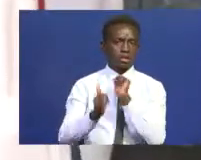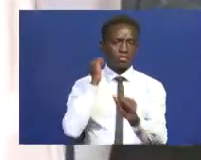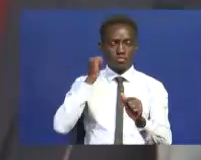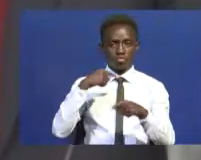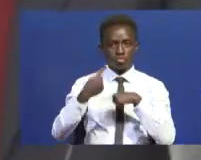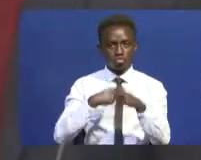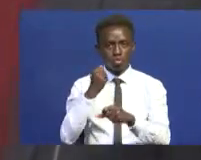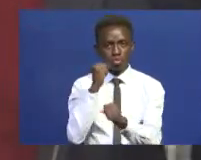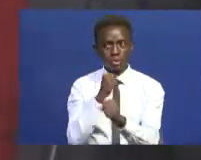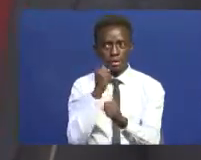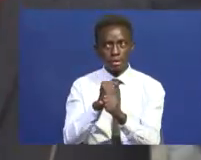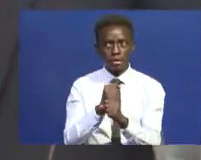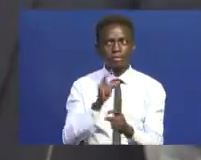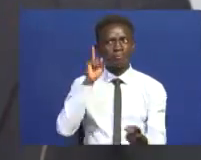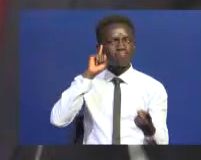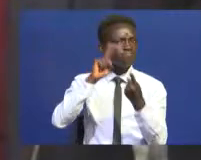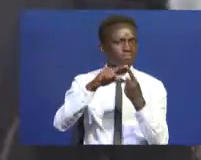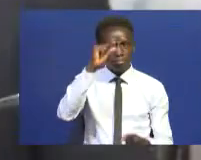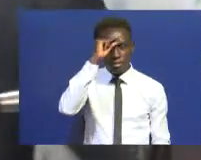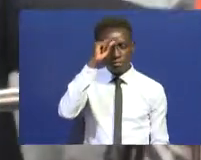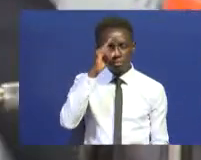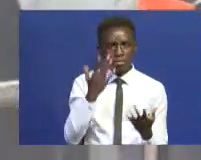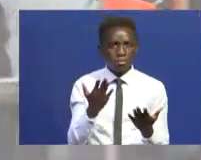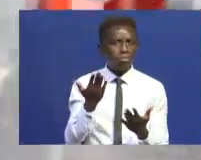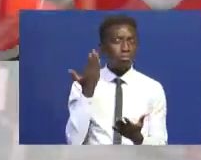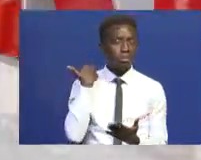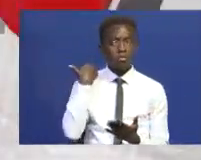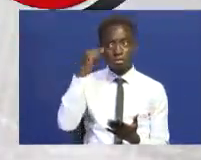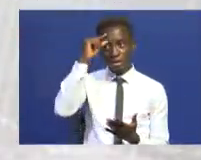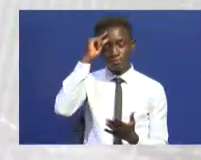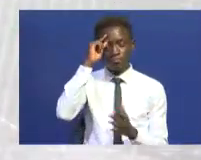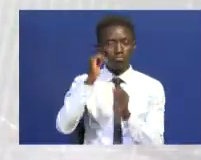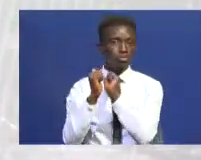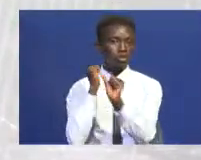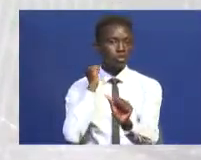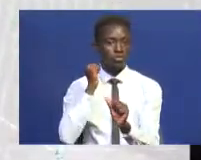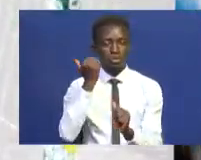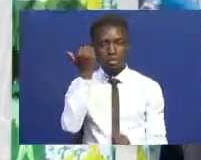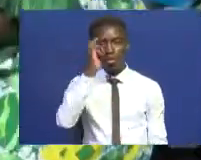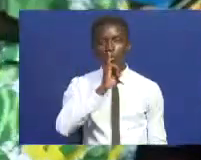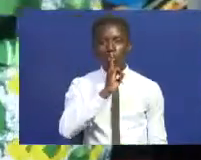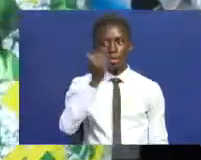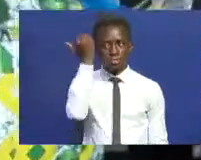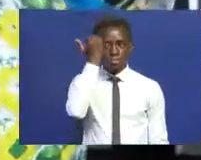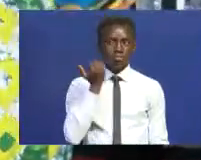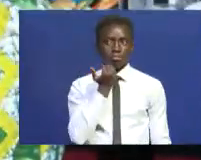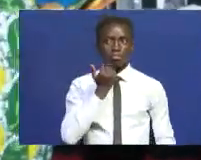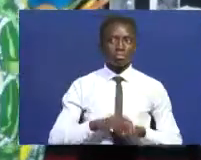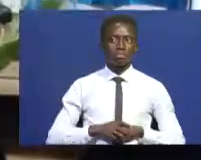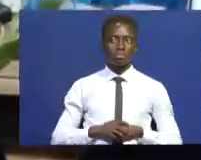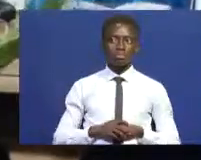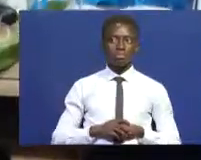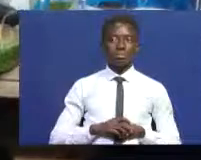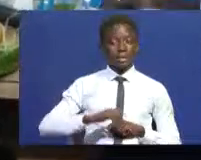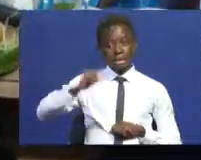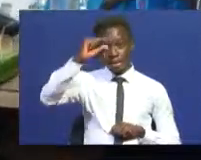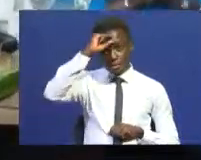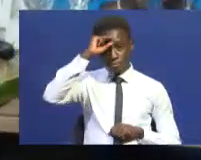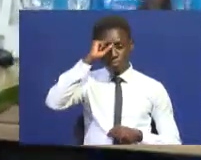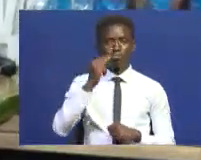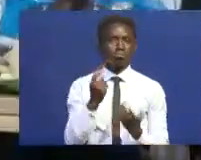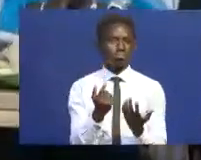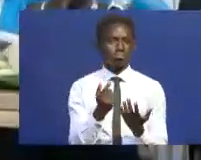kuwahimiza kukumbatia mashauriano na kutii agizo la mahakama. Serikali ya